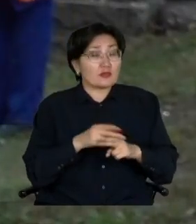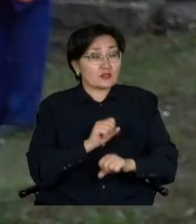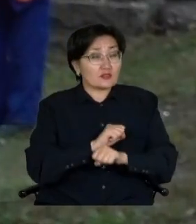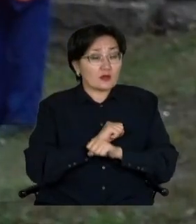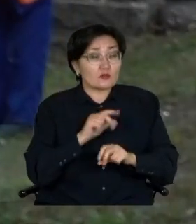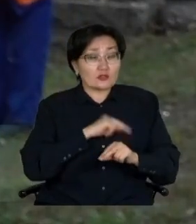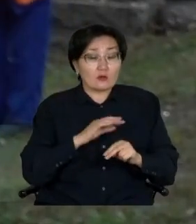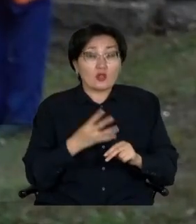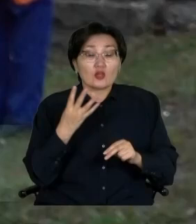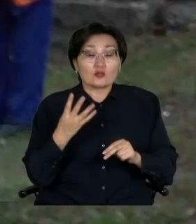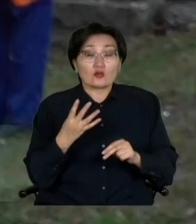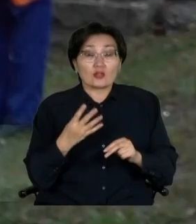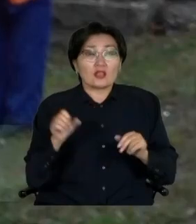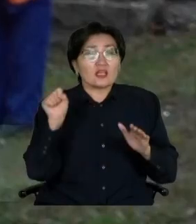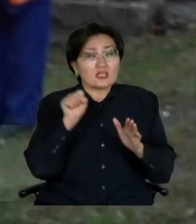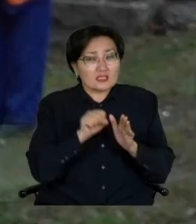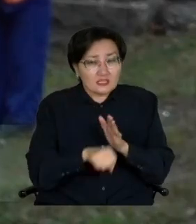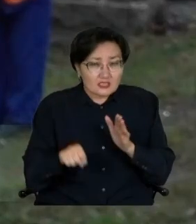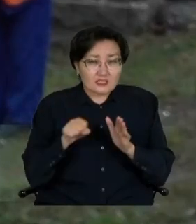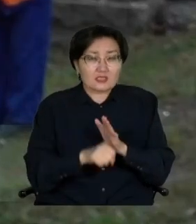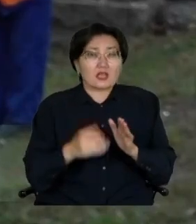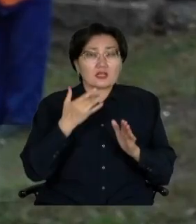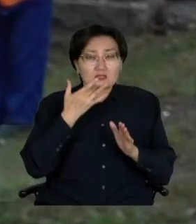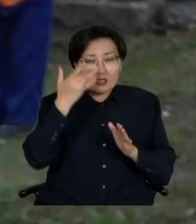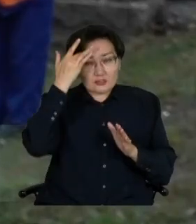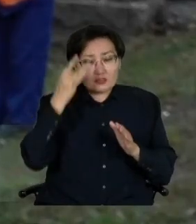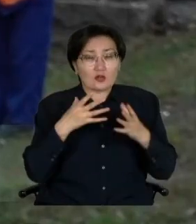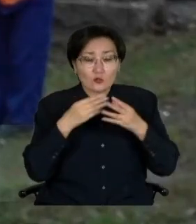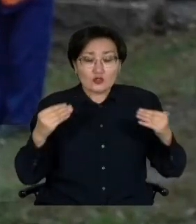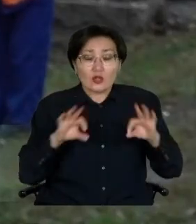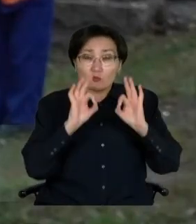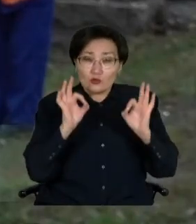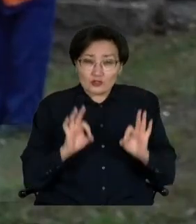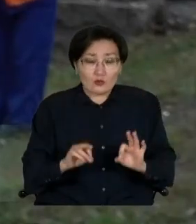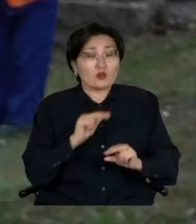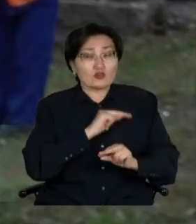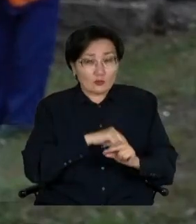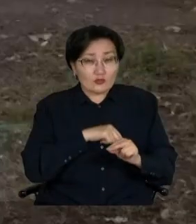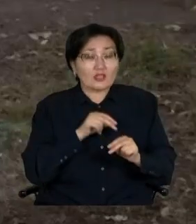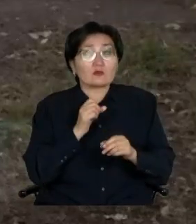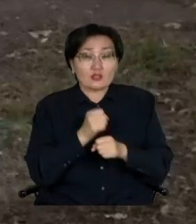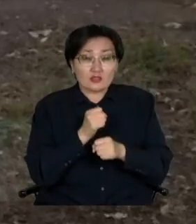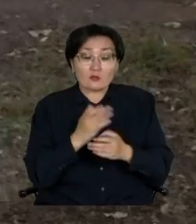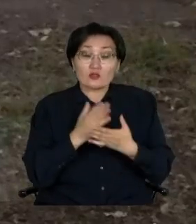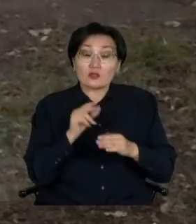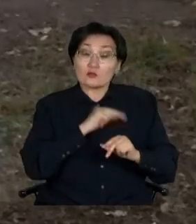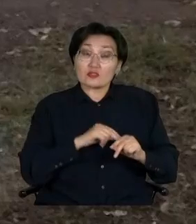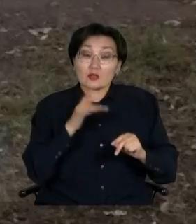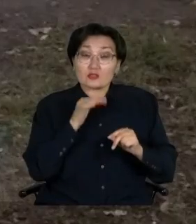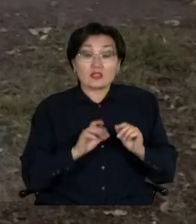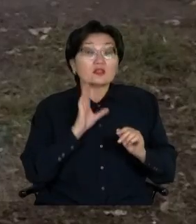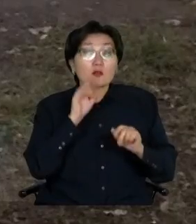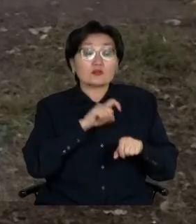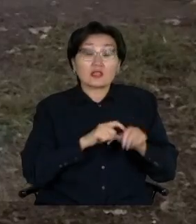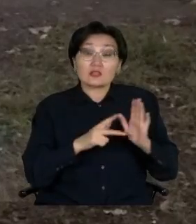мезгілде де, 4 маусымда да өз қырсырымен, өз ауырлығымен жұмыстарын атқарамыз. Жұмыс уақыты таңғы